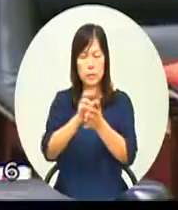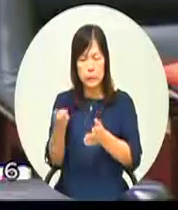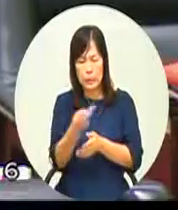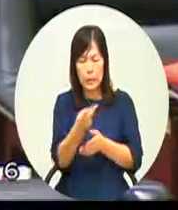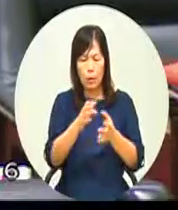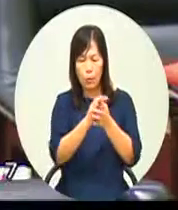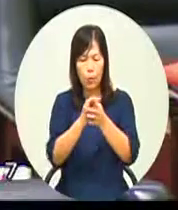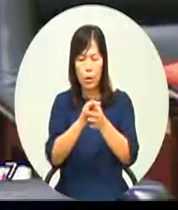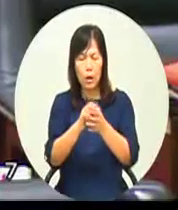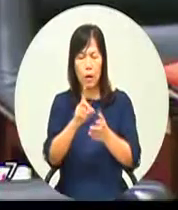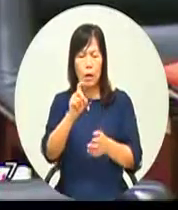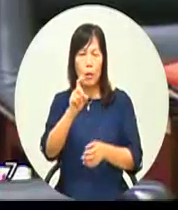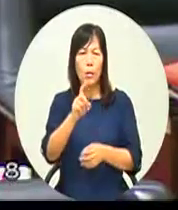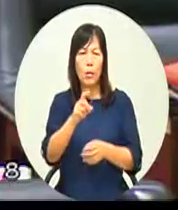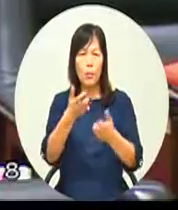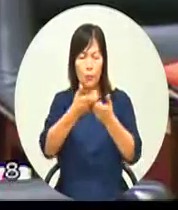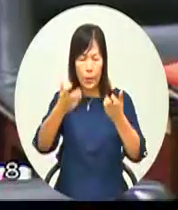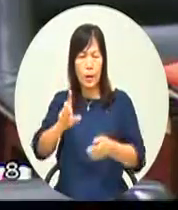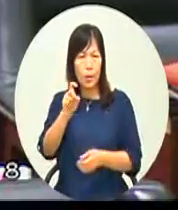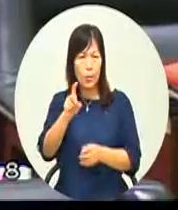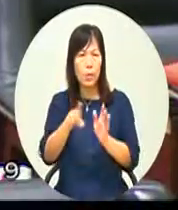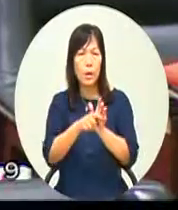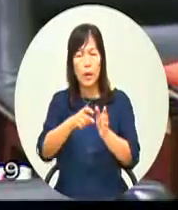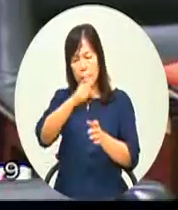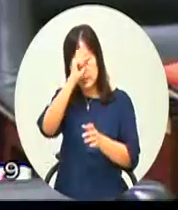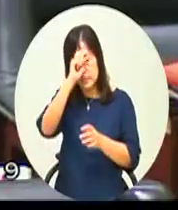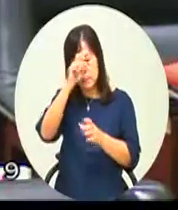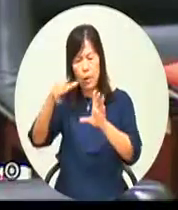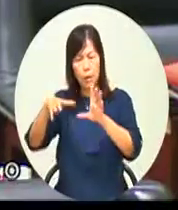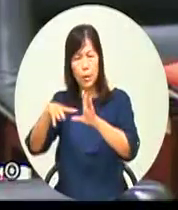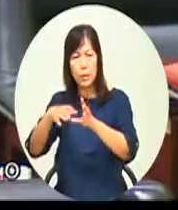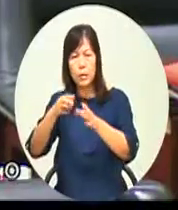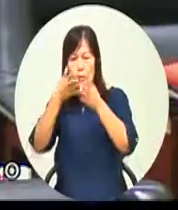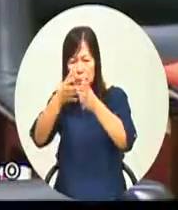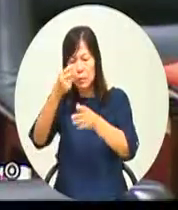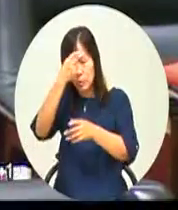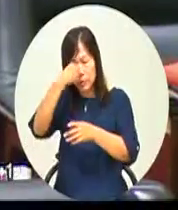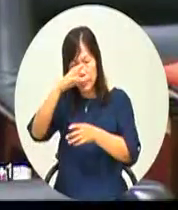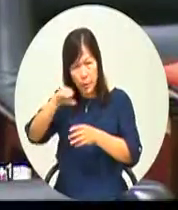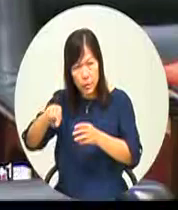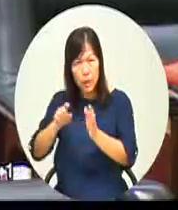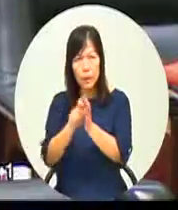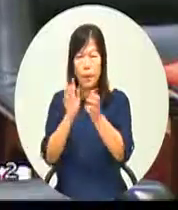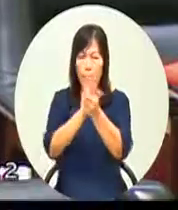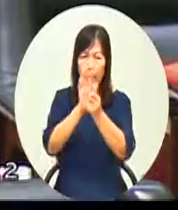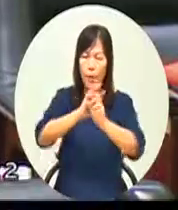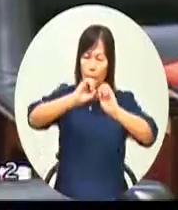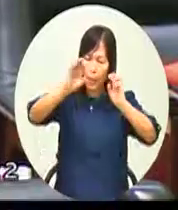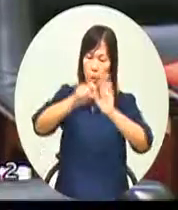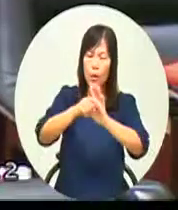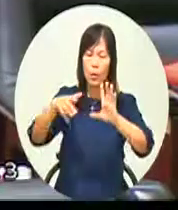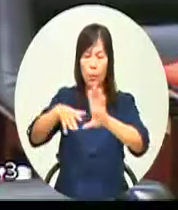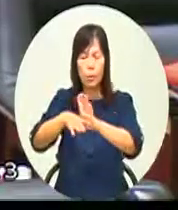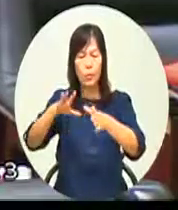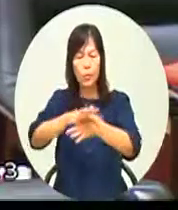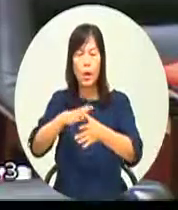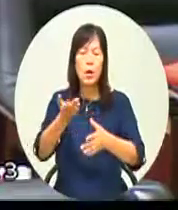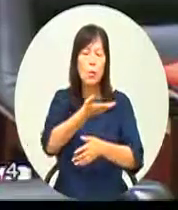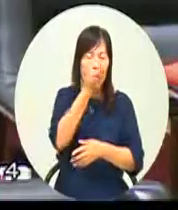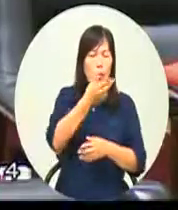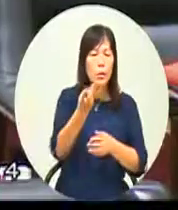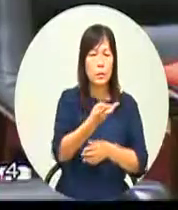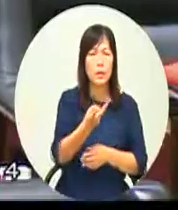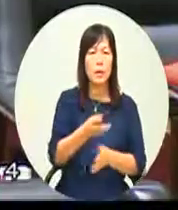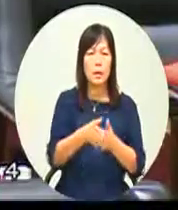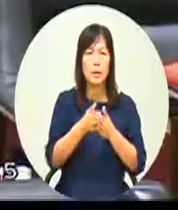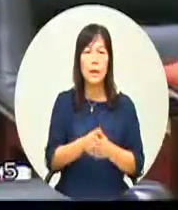的，希望我们的观光局针对我们凤山要特别多行销我们文化观光。 好，谢谢。 好，另